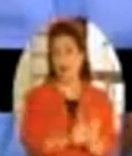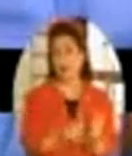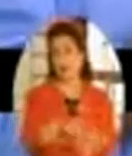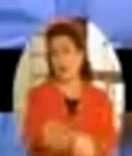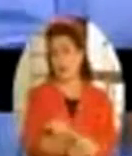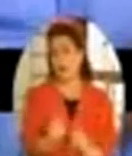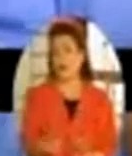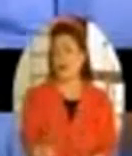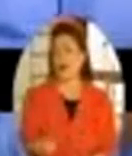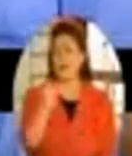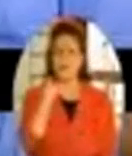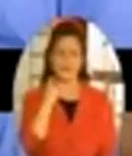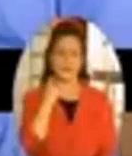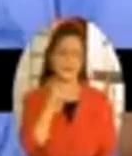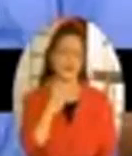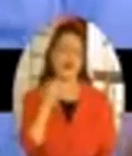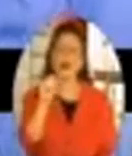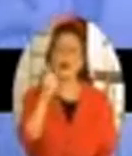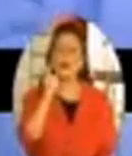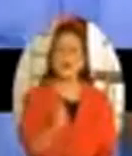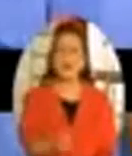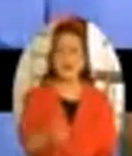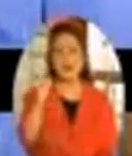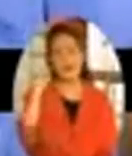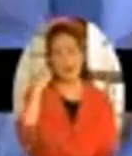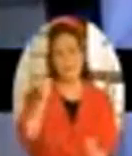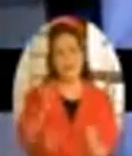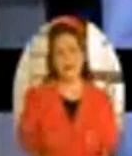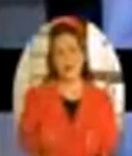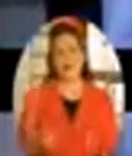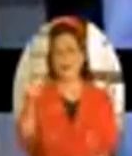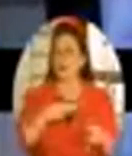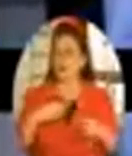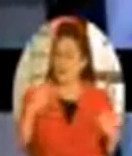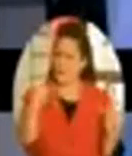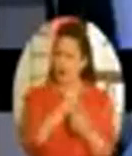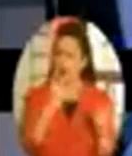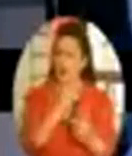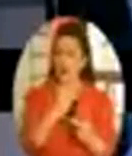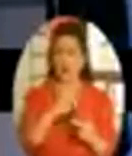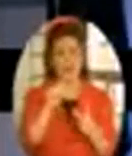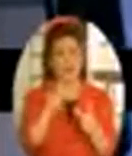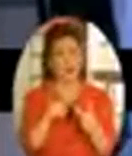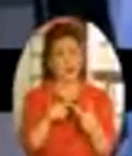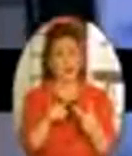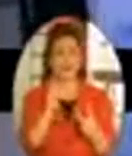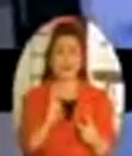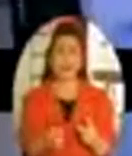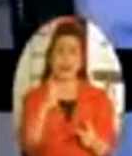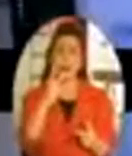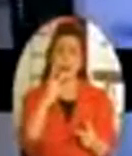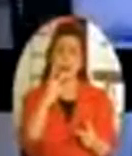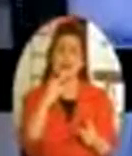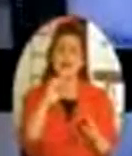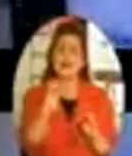אותם למצוא. קודם כל צריך לדאוג לביטחון הפצועים. דבר שני, צריך לבצע את המהלך. לא דיברנו על המהלך. מה שאני